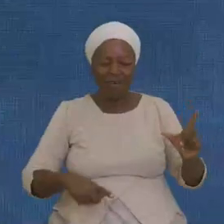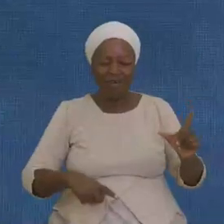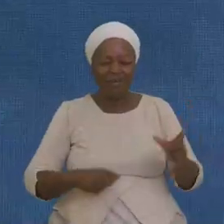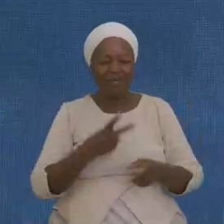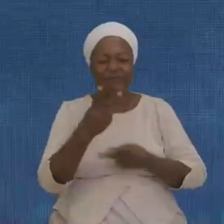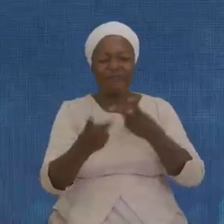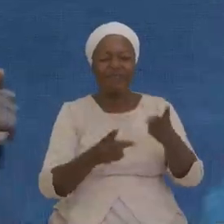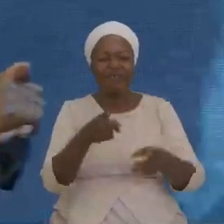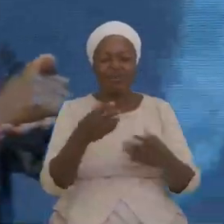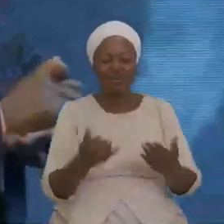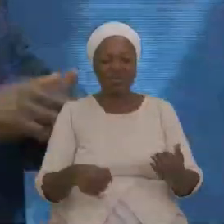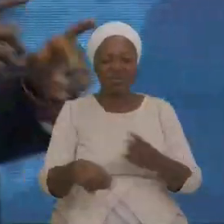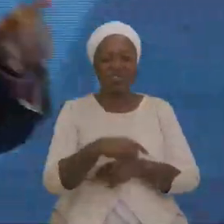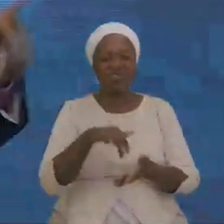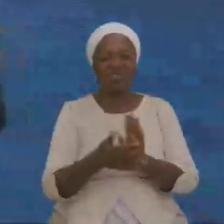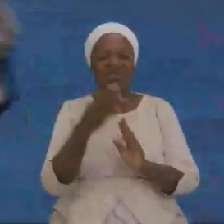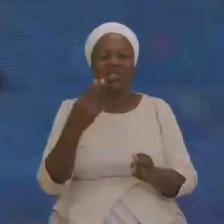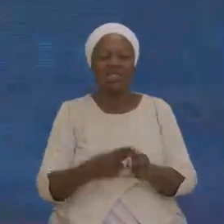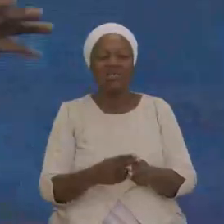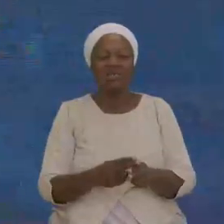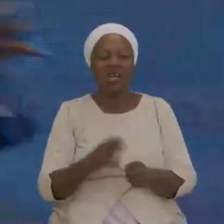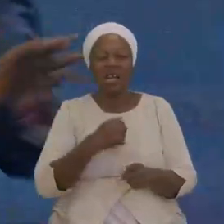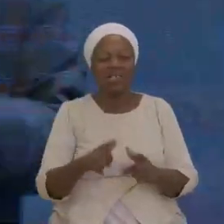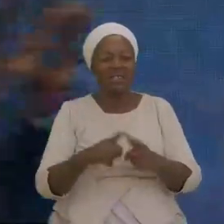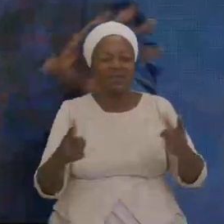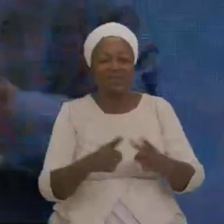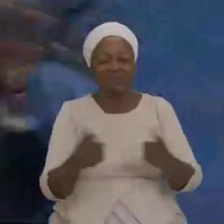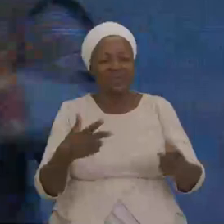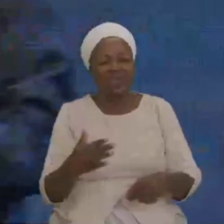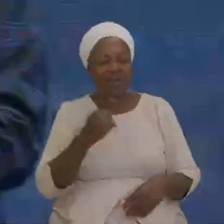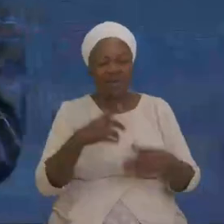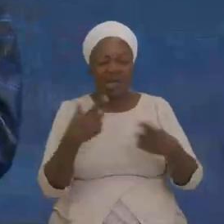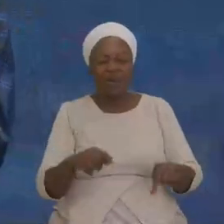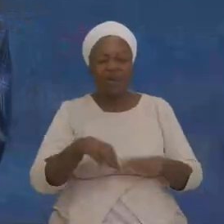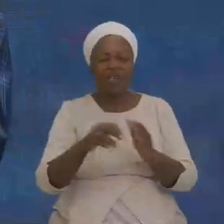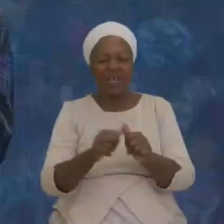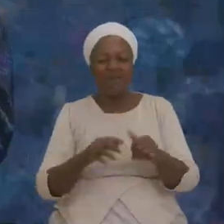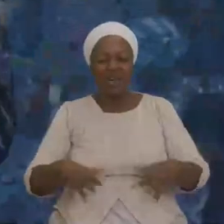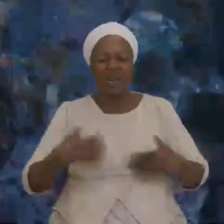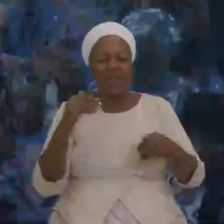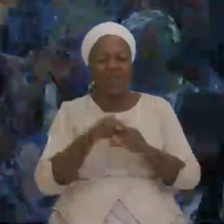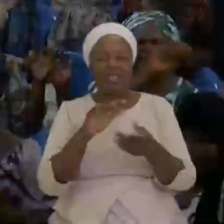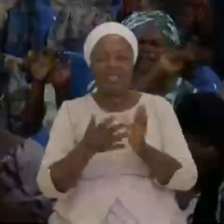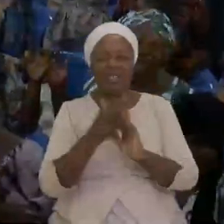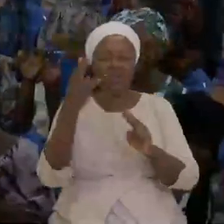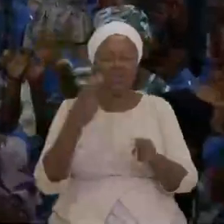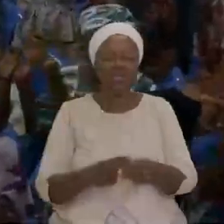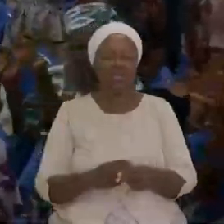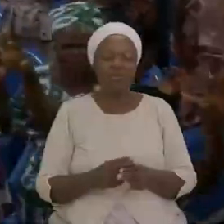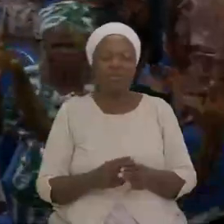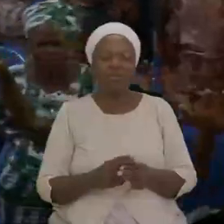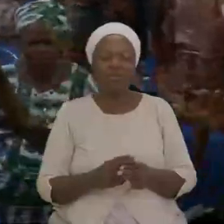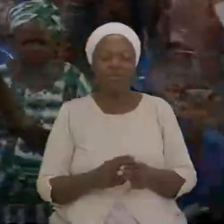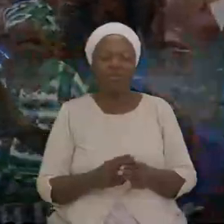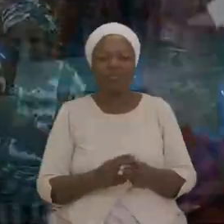Que le Seigneur vous visite aujourd'hui et que de grandes choses se passent dans chaque vie au nom de